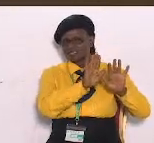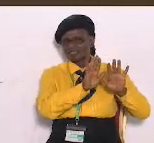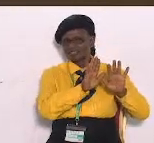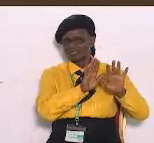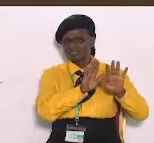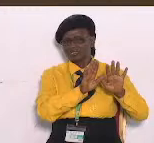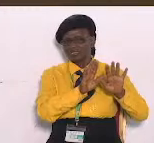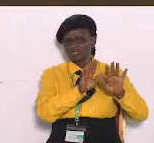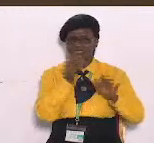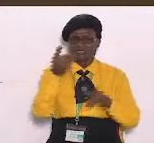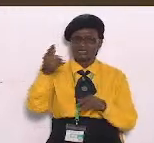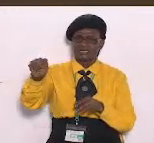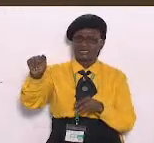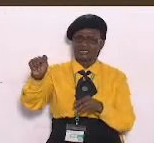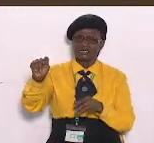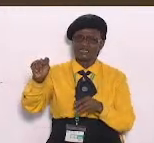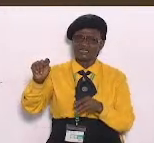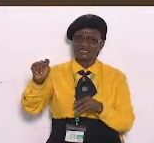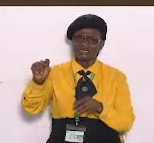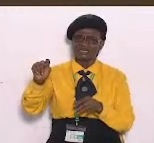avait été